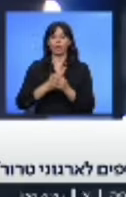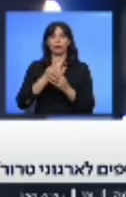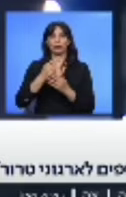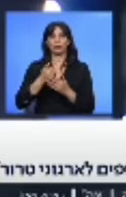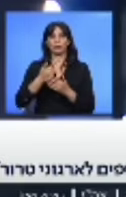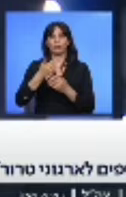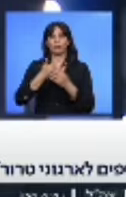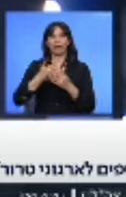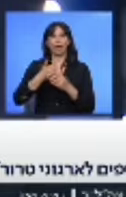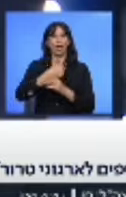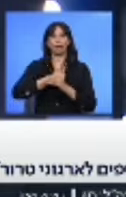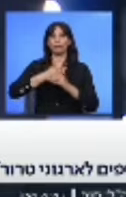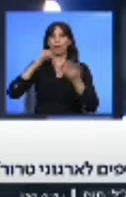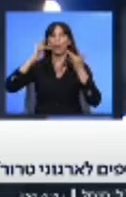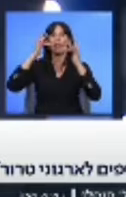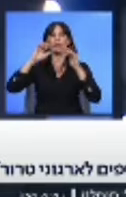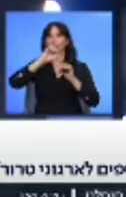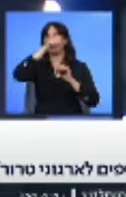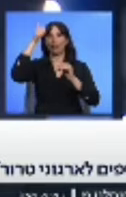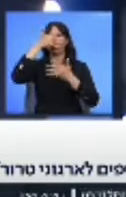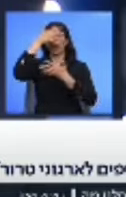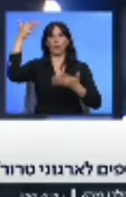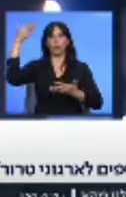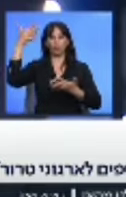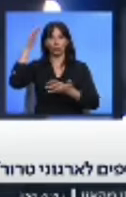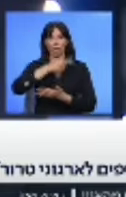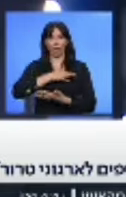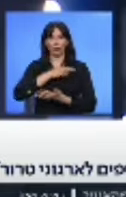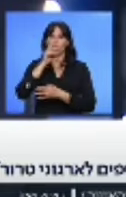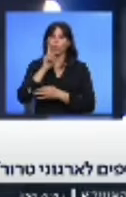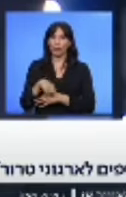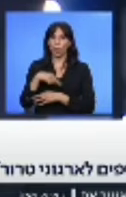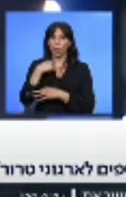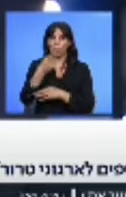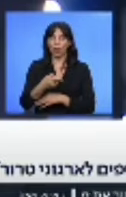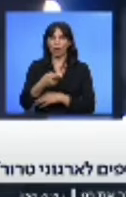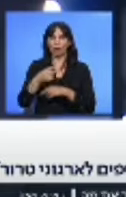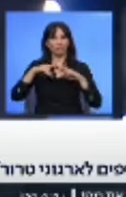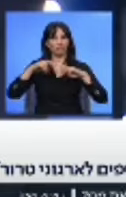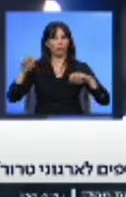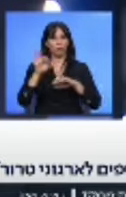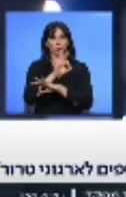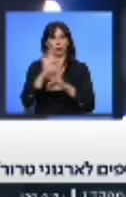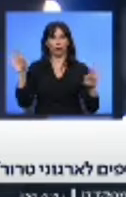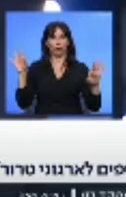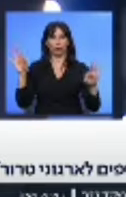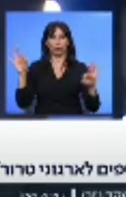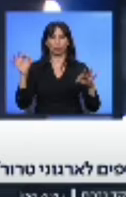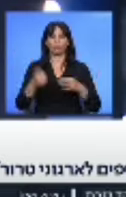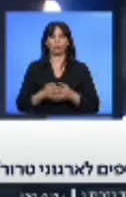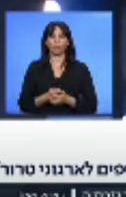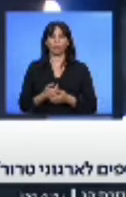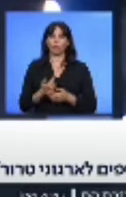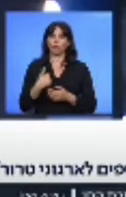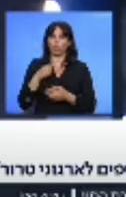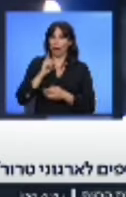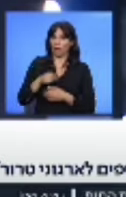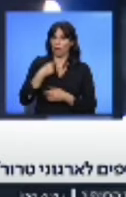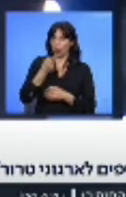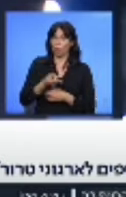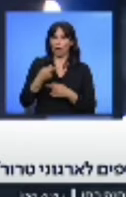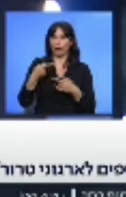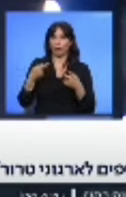זה לא עכשיו לאיזה משהו ליד. צריך לומר את זה באמת, תחקיר מצוין, ו... אני אגב חייב לומר, אבל בהקשר הזה